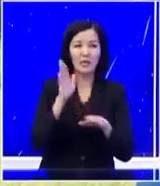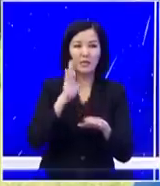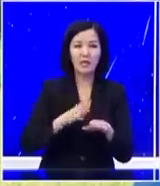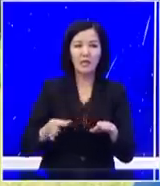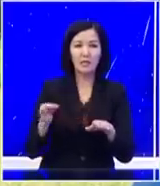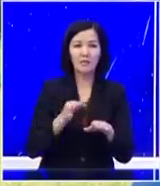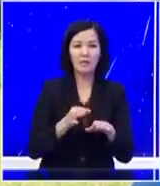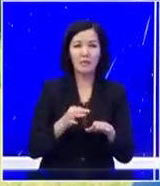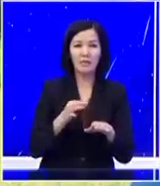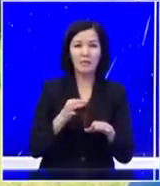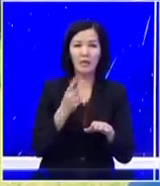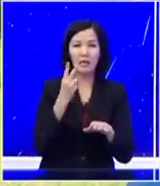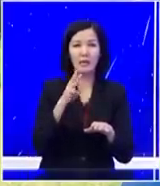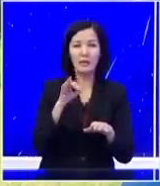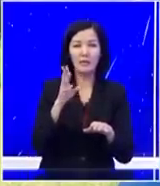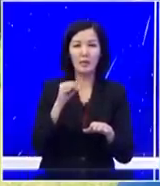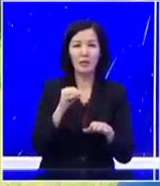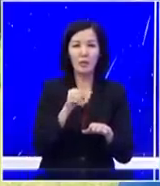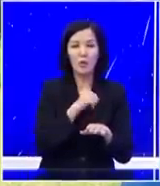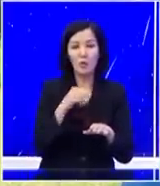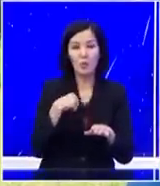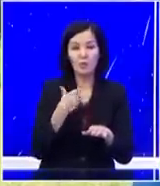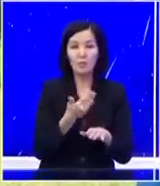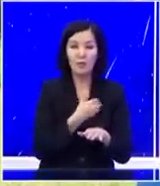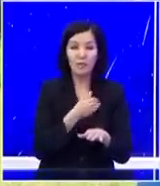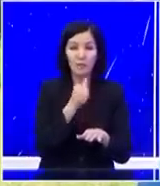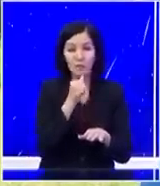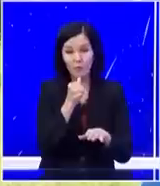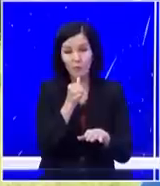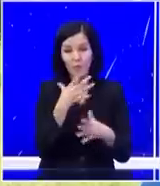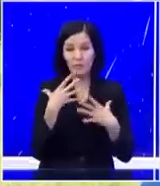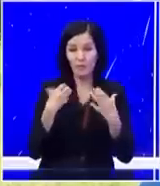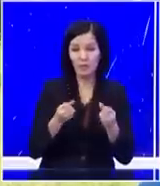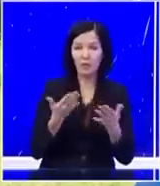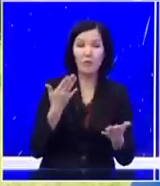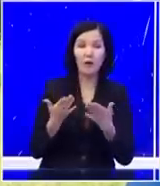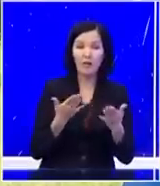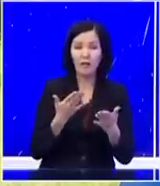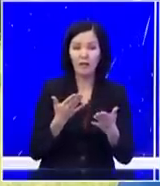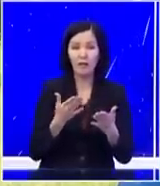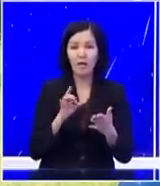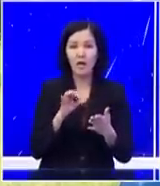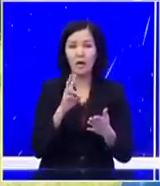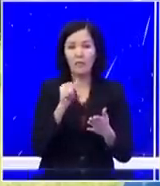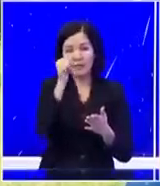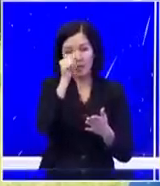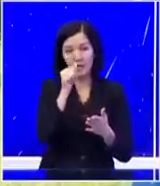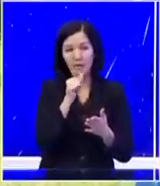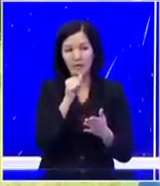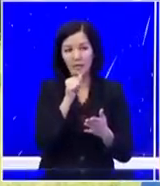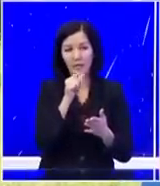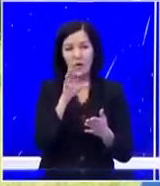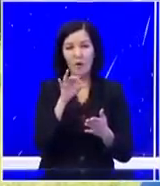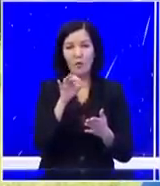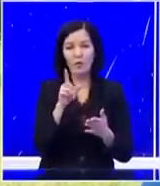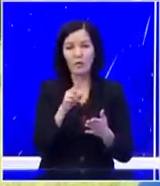шықтым. Бұның мақсаты жаңа өзімді біріншіден тексеру, екіншіден мына жақсы күн Рамазан айында, мына ораза